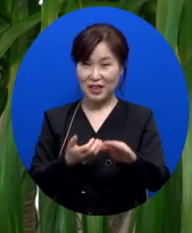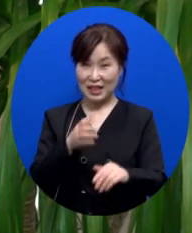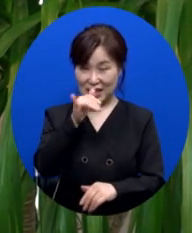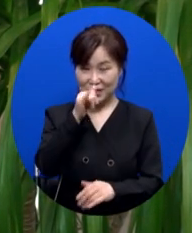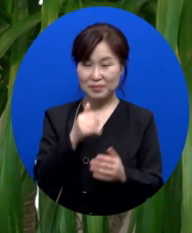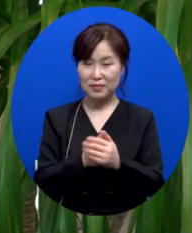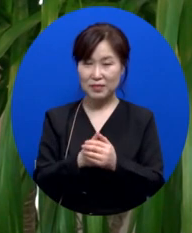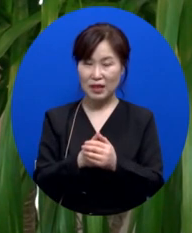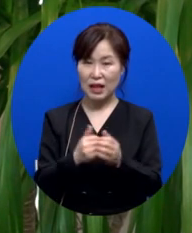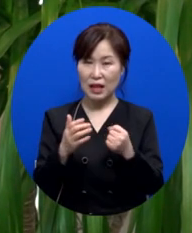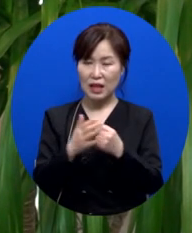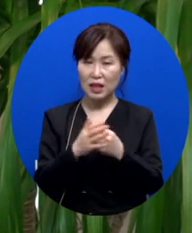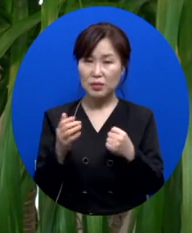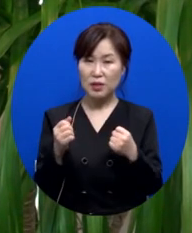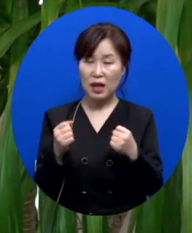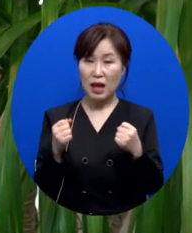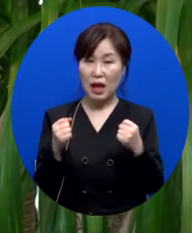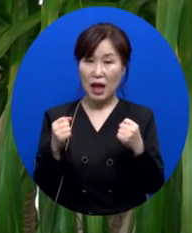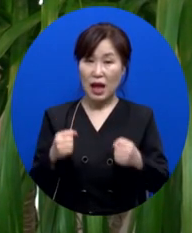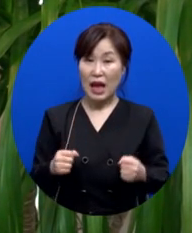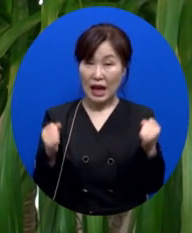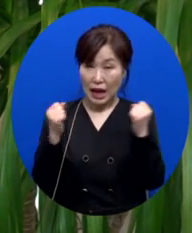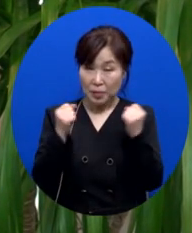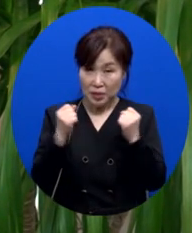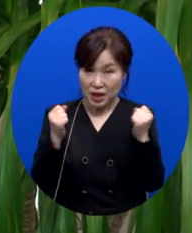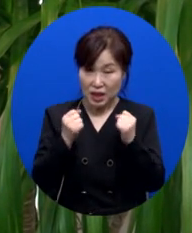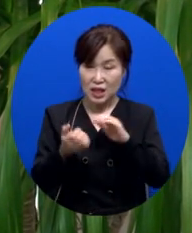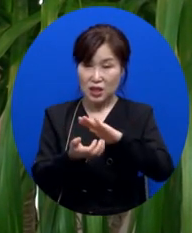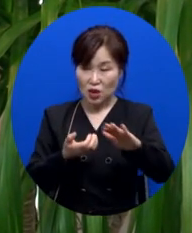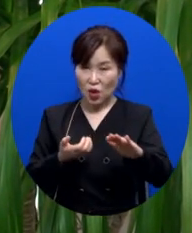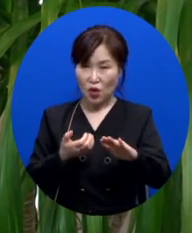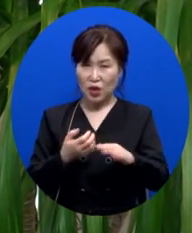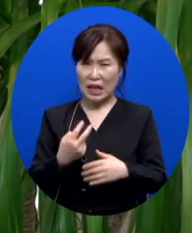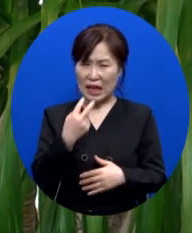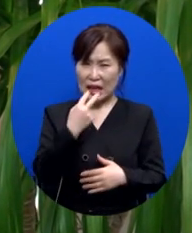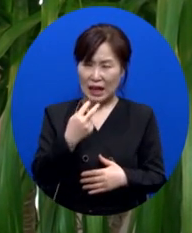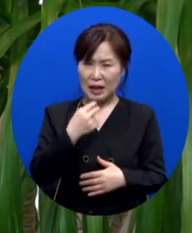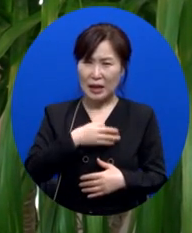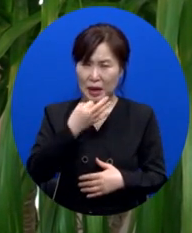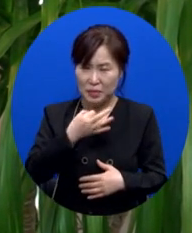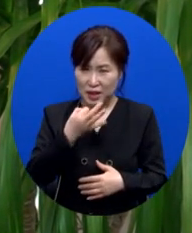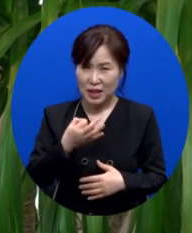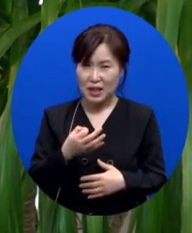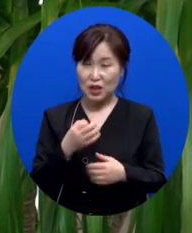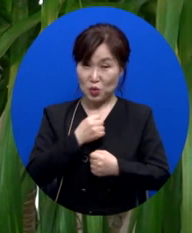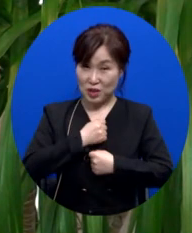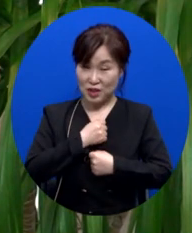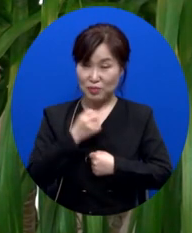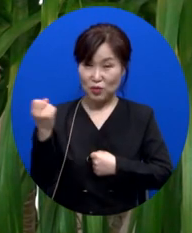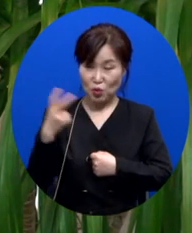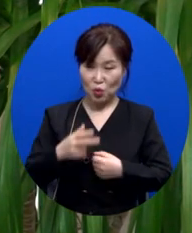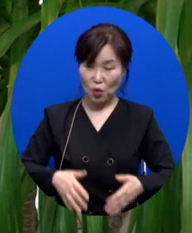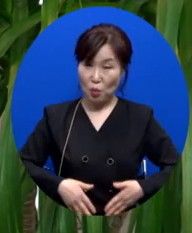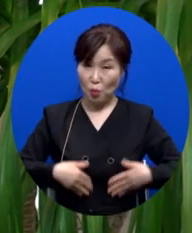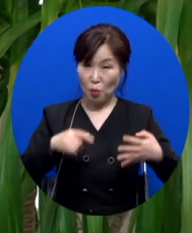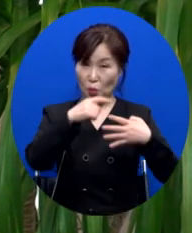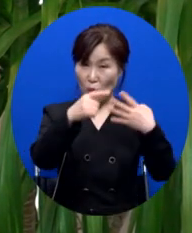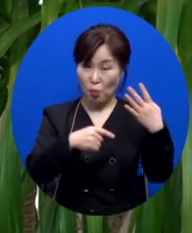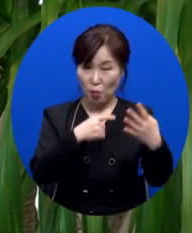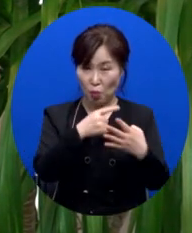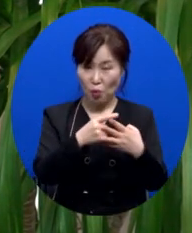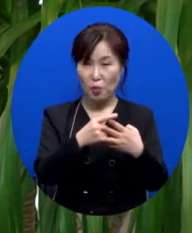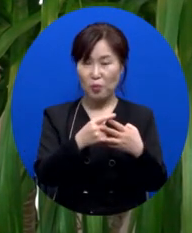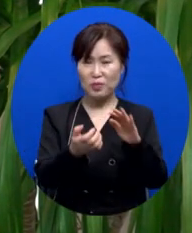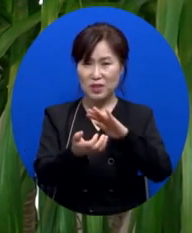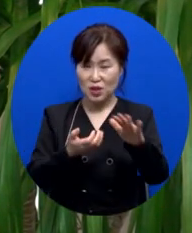감기 몸살을 주의해야 되는 때가 있고 또 3 범이 오기 전에는 마지막으로 기승을 부리는 곳에 m